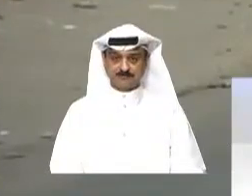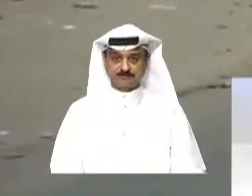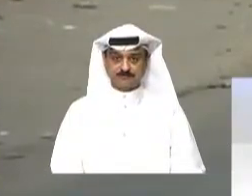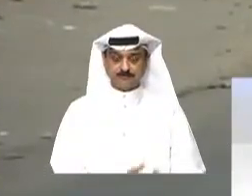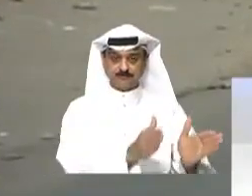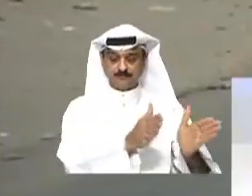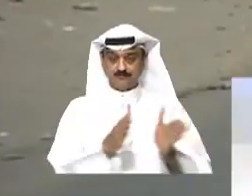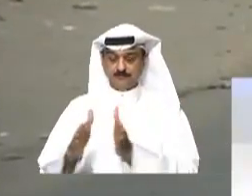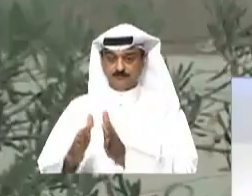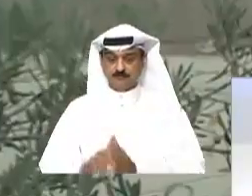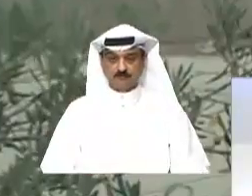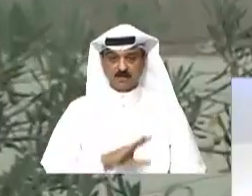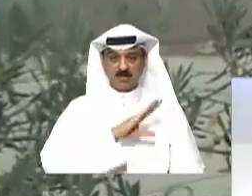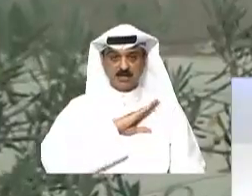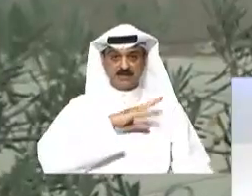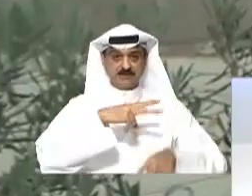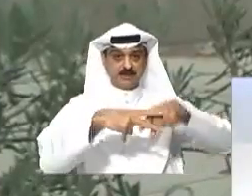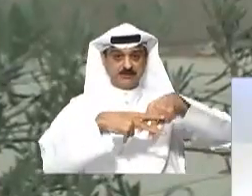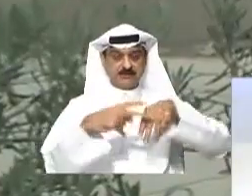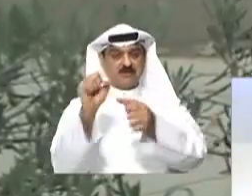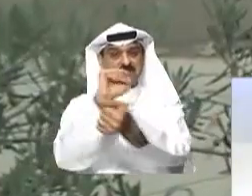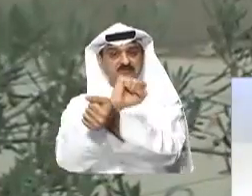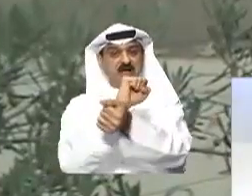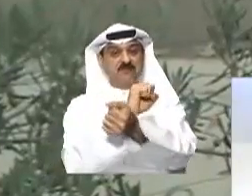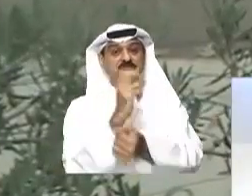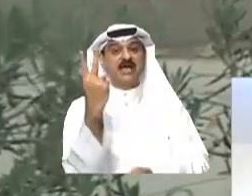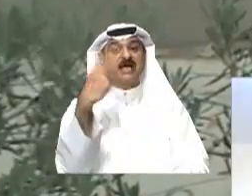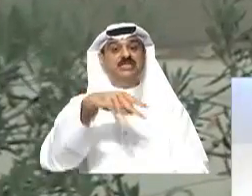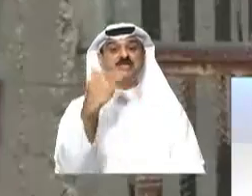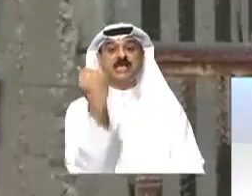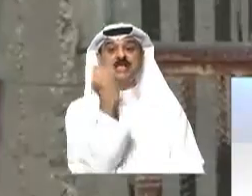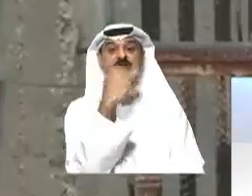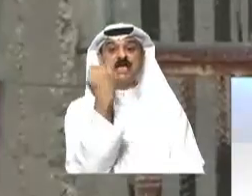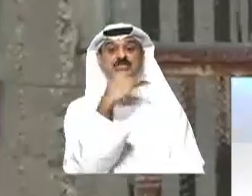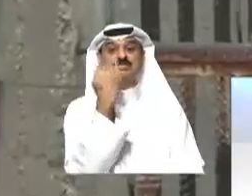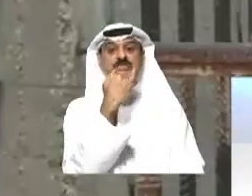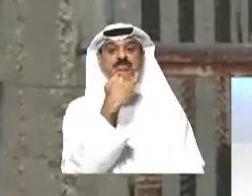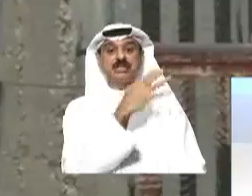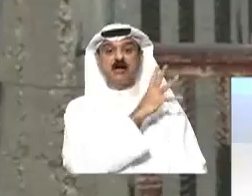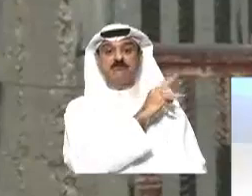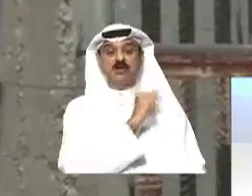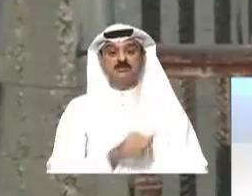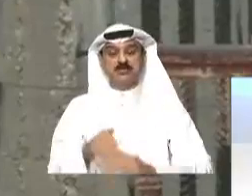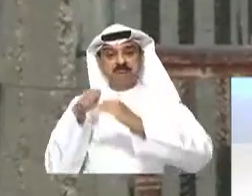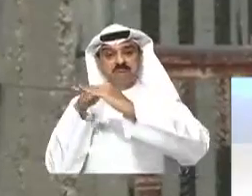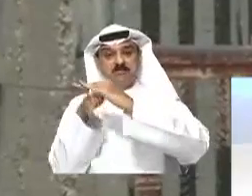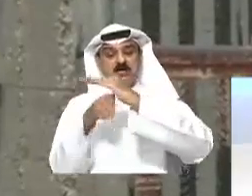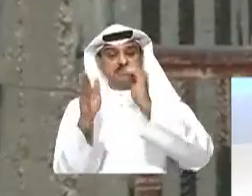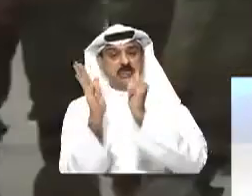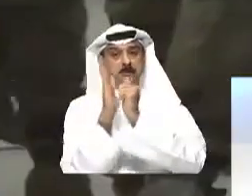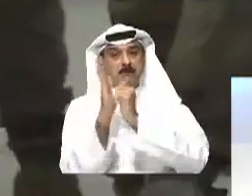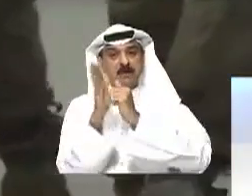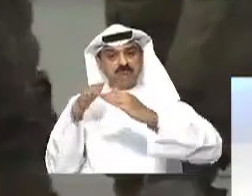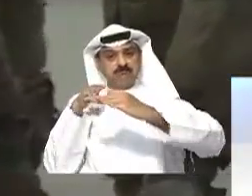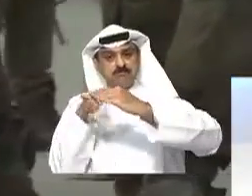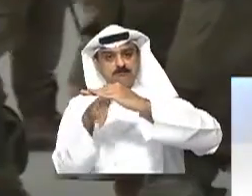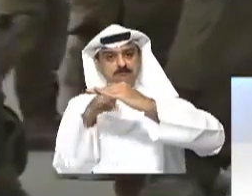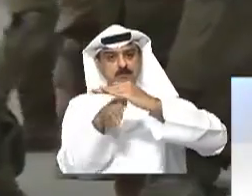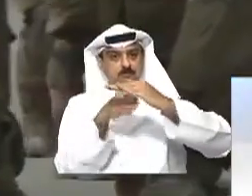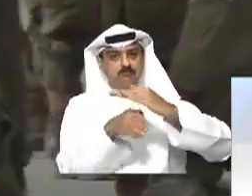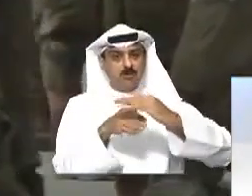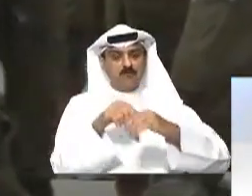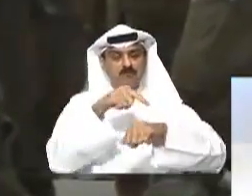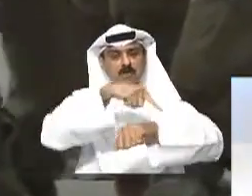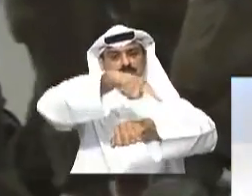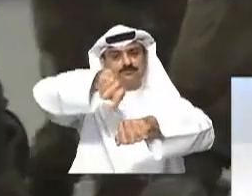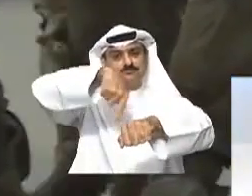اعتقلت قوات الاحتلال 20 شابا فلسطينيا من منازلهم بعد اقتحامها بالضفة الغربية خلال حملة استمرت ساعات